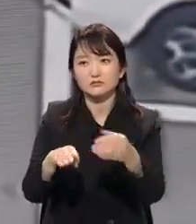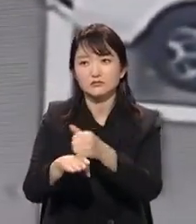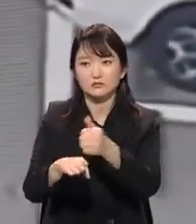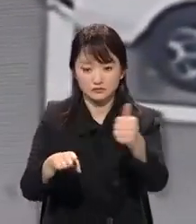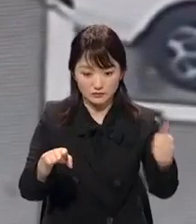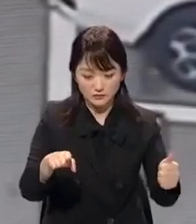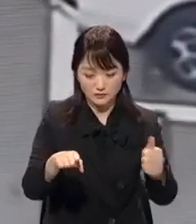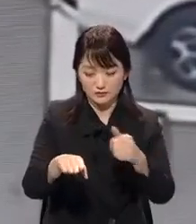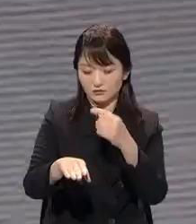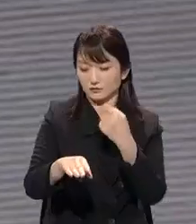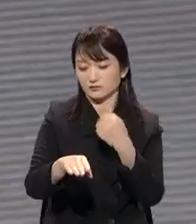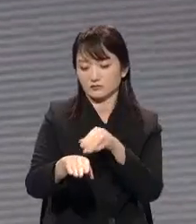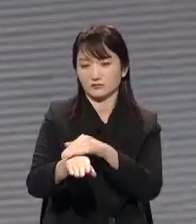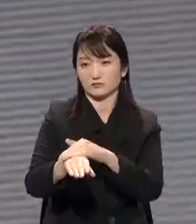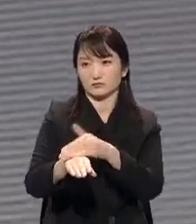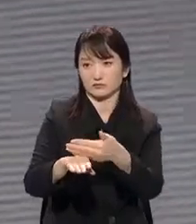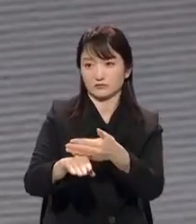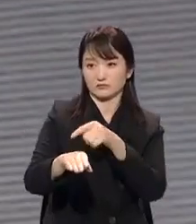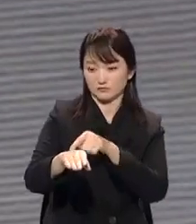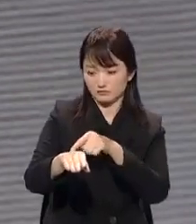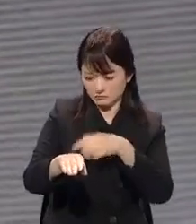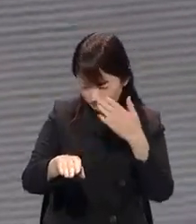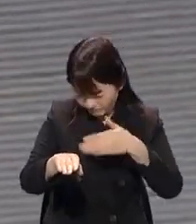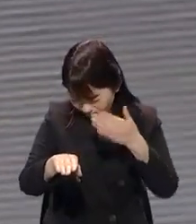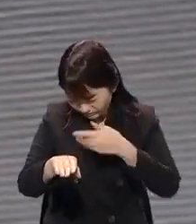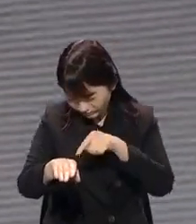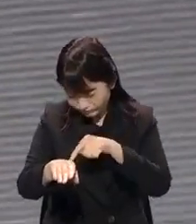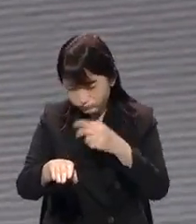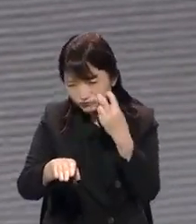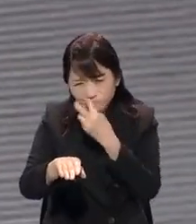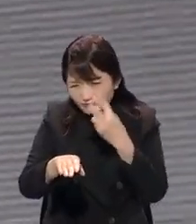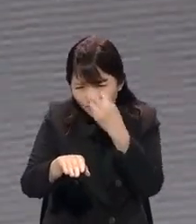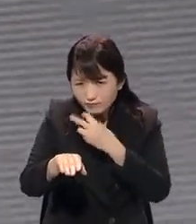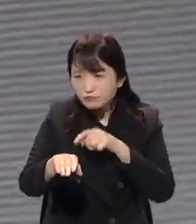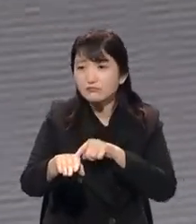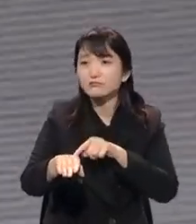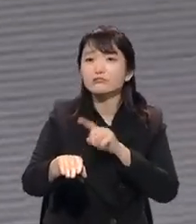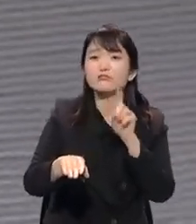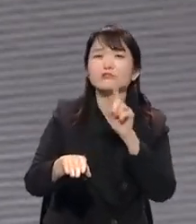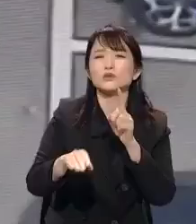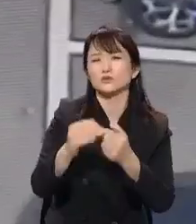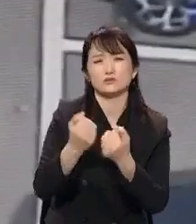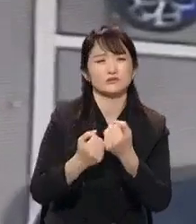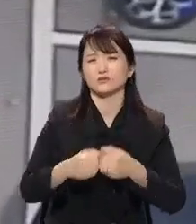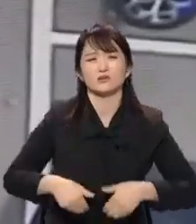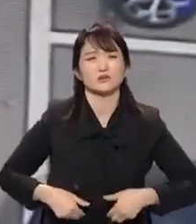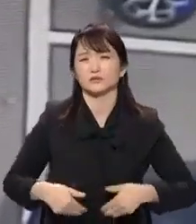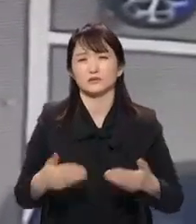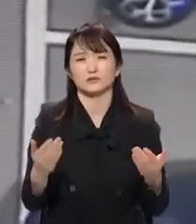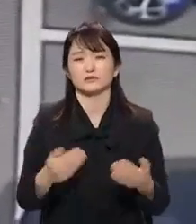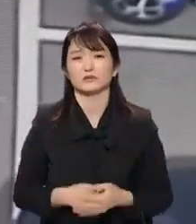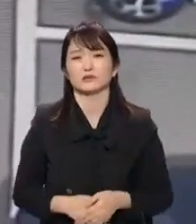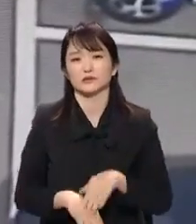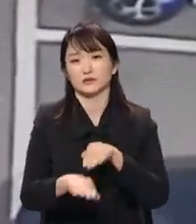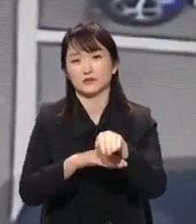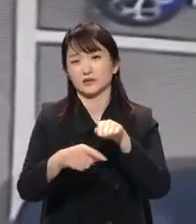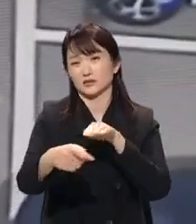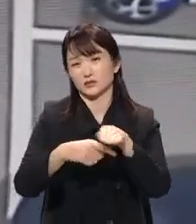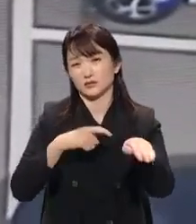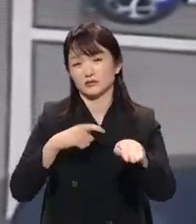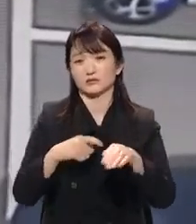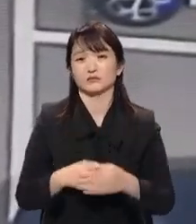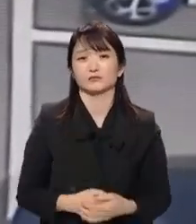문이 열렸네. 자, 그 안쪽을 막 열심히 뒤집니다. 자, 더 무슨 설명이 필요하겠습니까? 차 털입니다. 자,